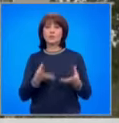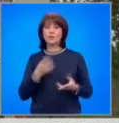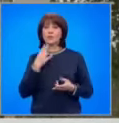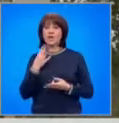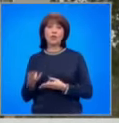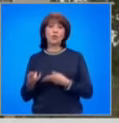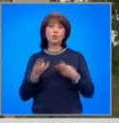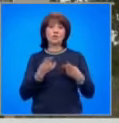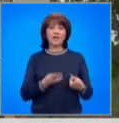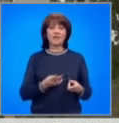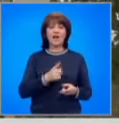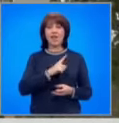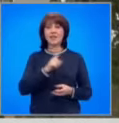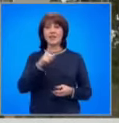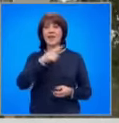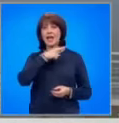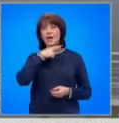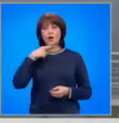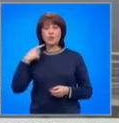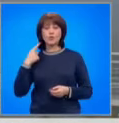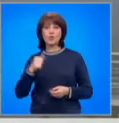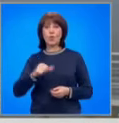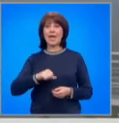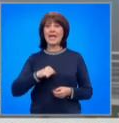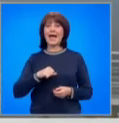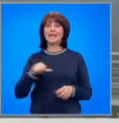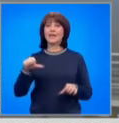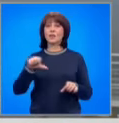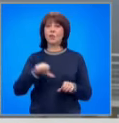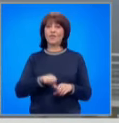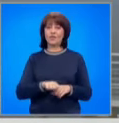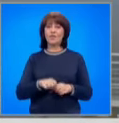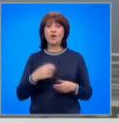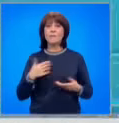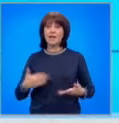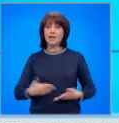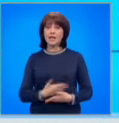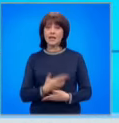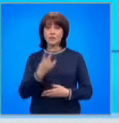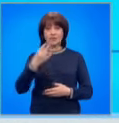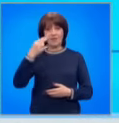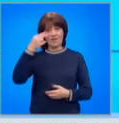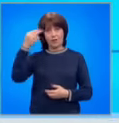доставка на неруско ядрено гориво, а интерес вече има от две компании.